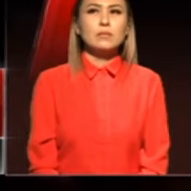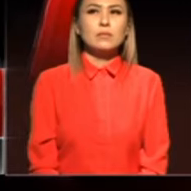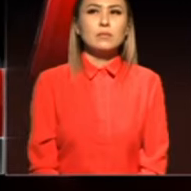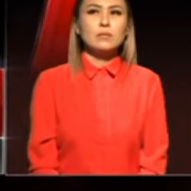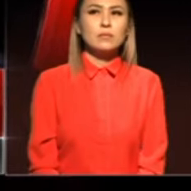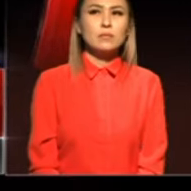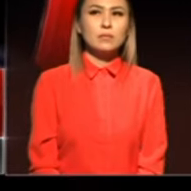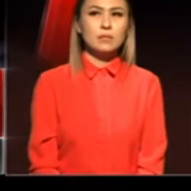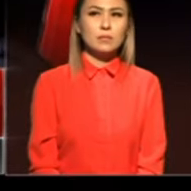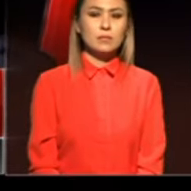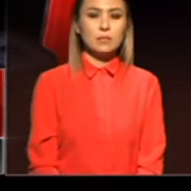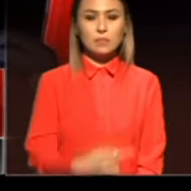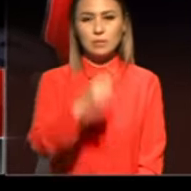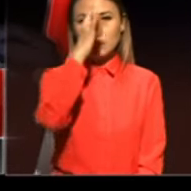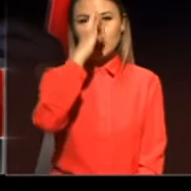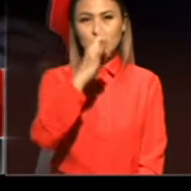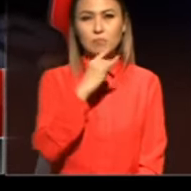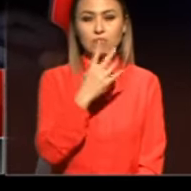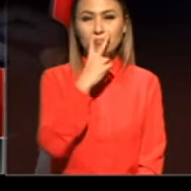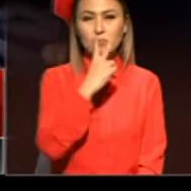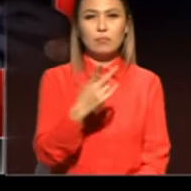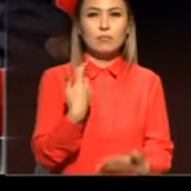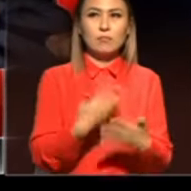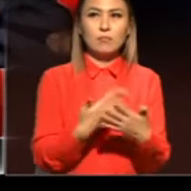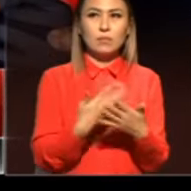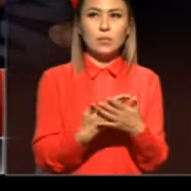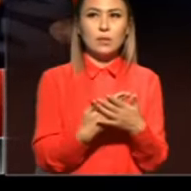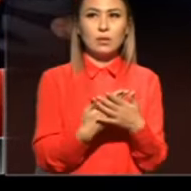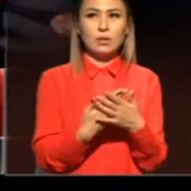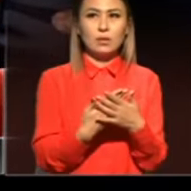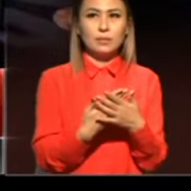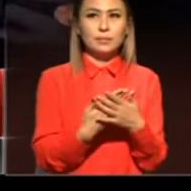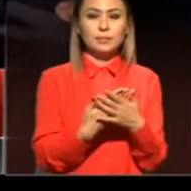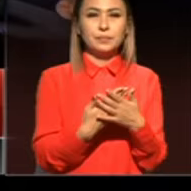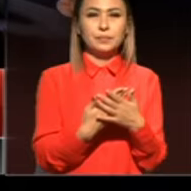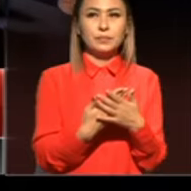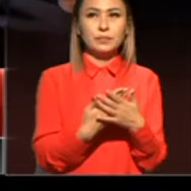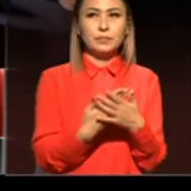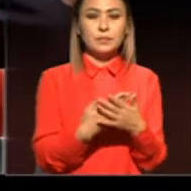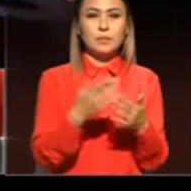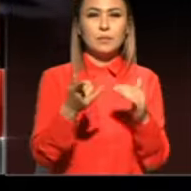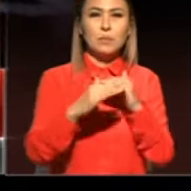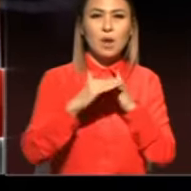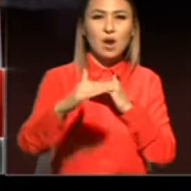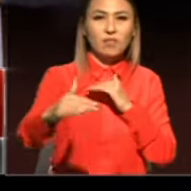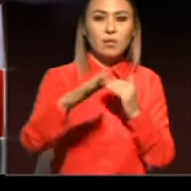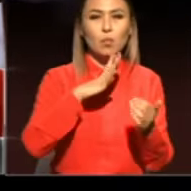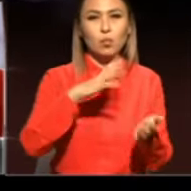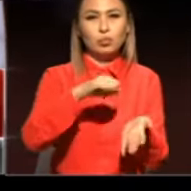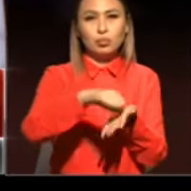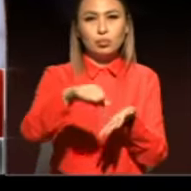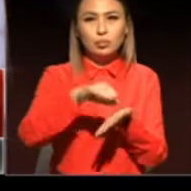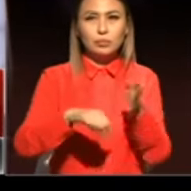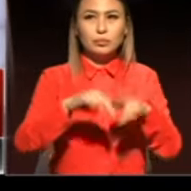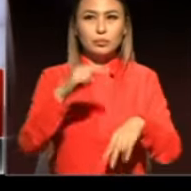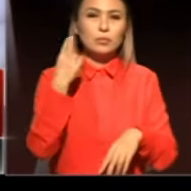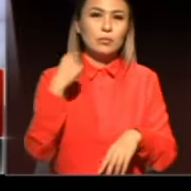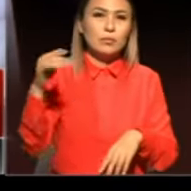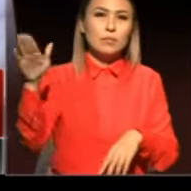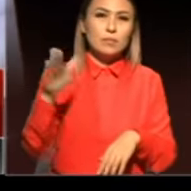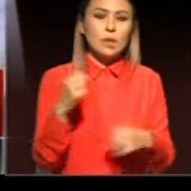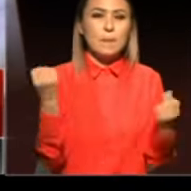Енді мысалы үшін Қазақстан жолдарын өзің қарайтын болсаң, тозып кеткен, асып кеткен, автобандар салу керек болатын шығар. Қарызға алып та, оның машиналар жүреді,